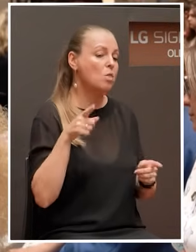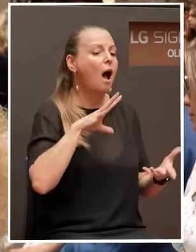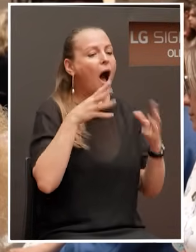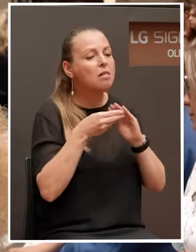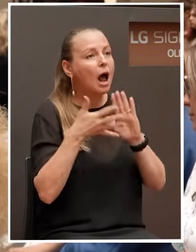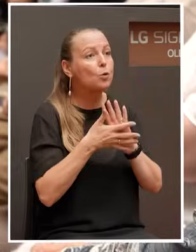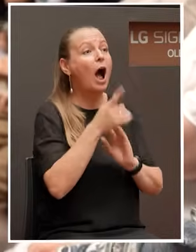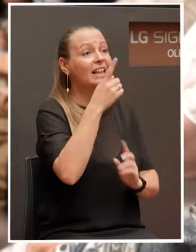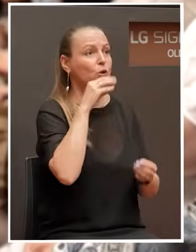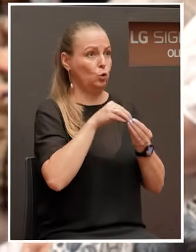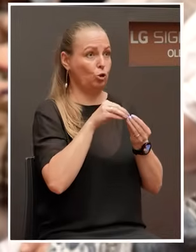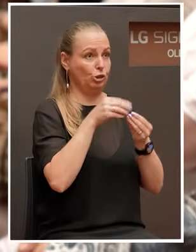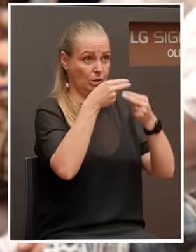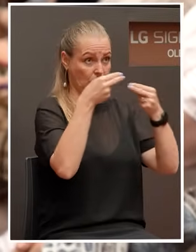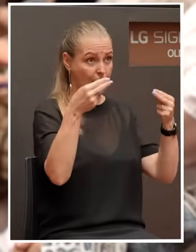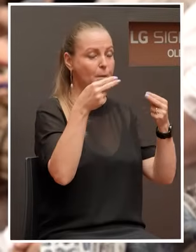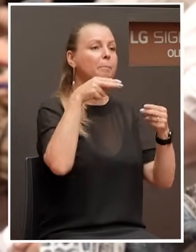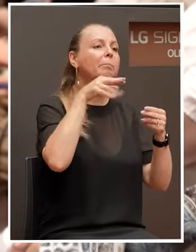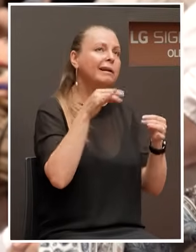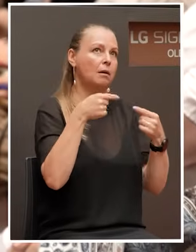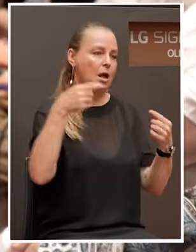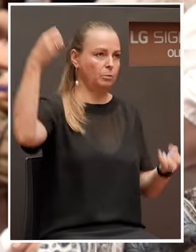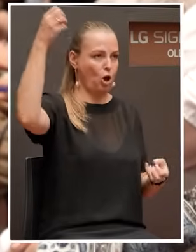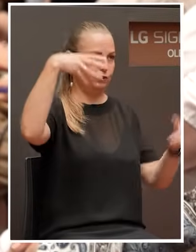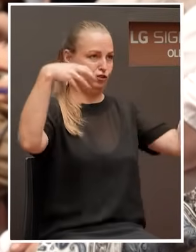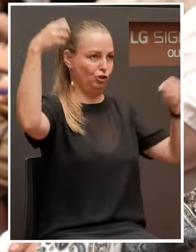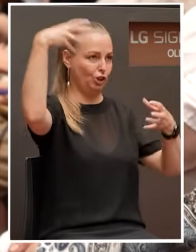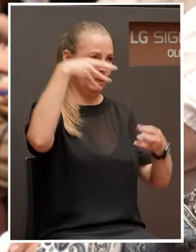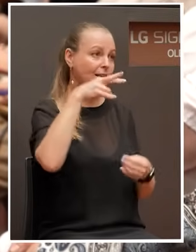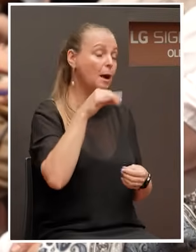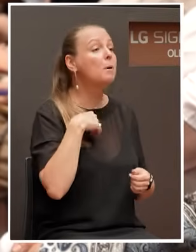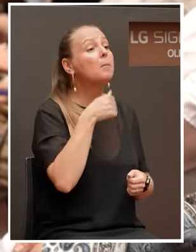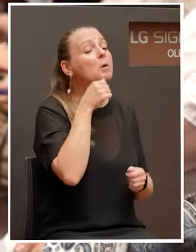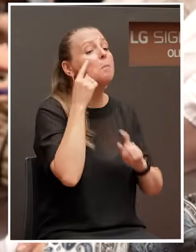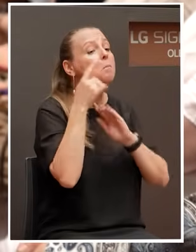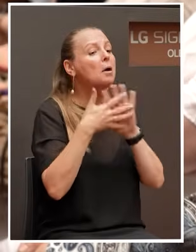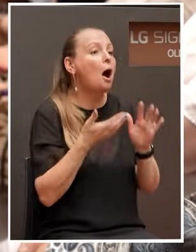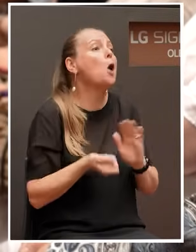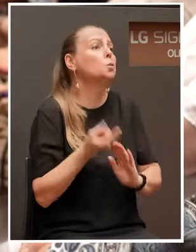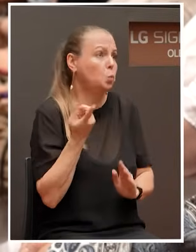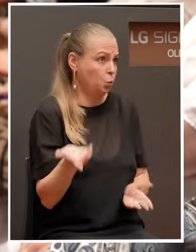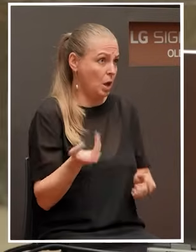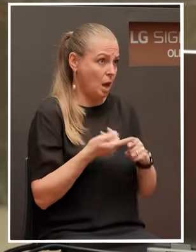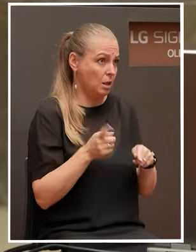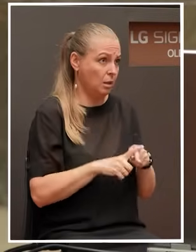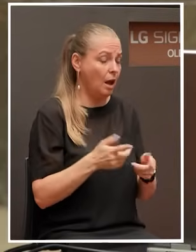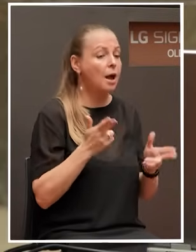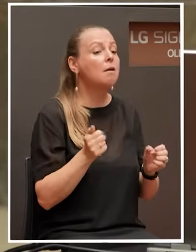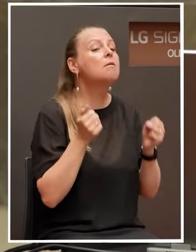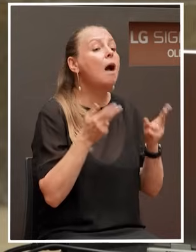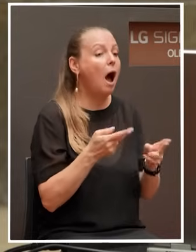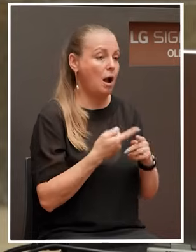анализируя один и тот же мотив при разном освещении. И попробуем понять, откуда это берется, как